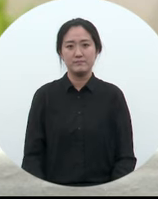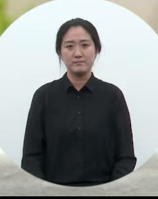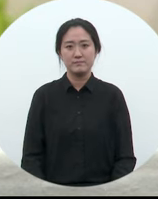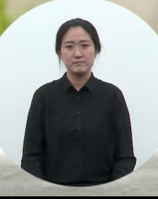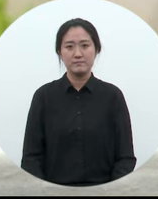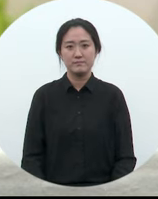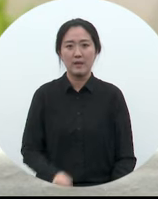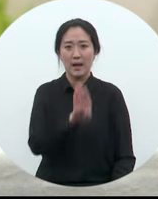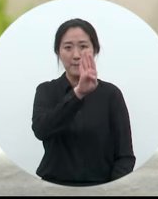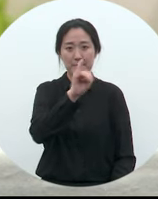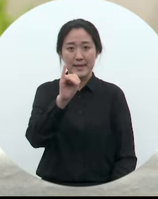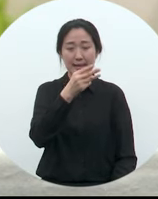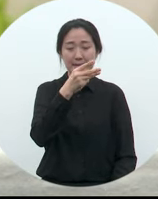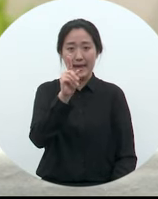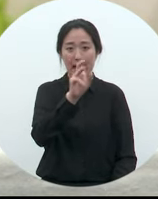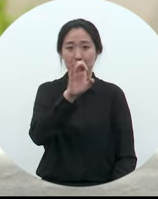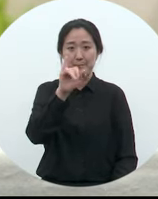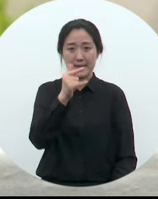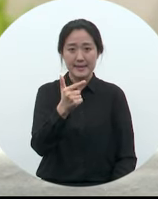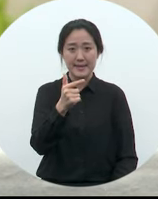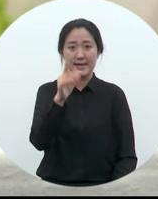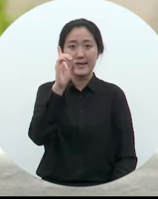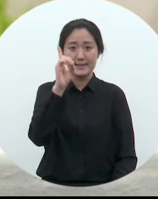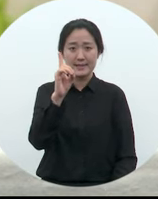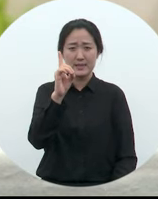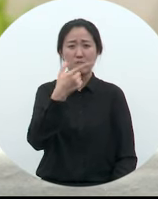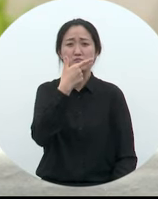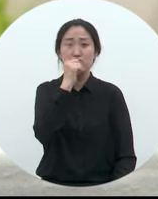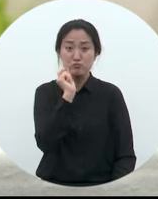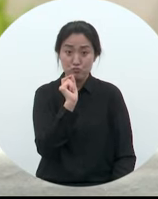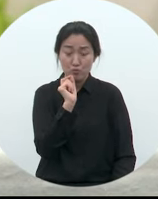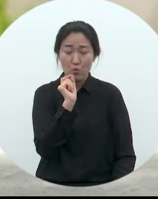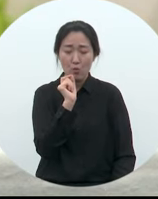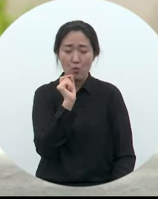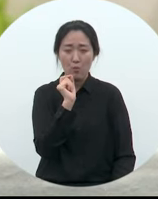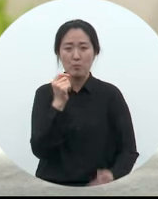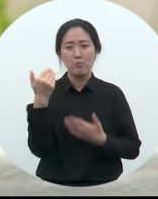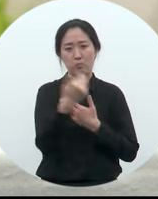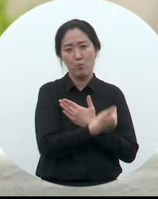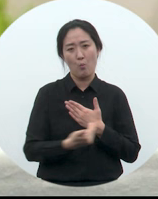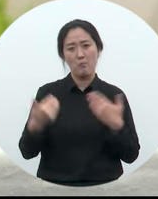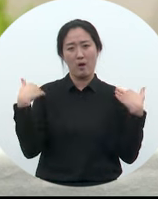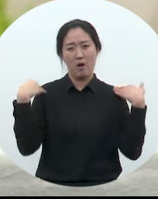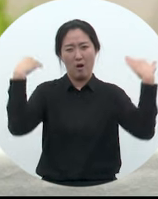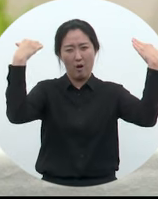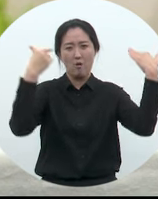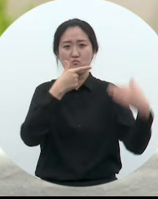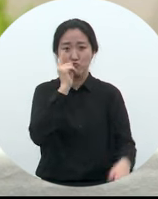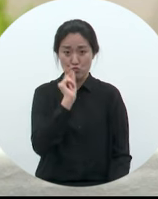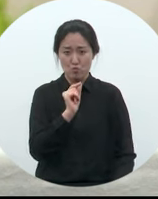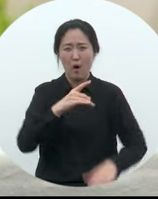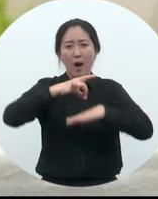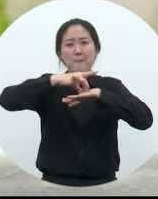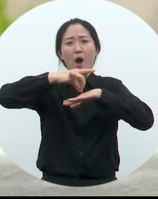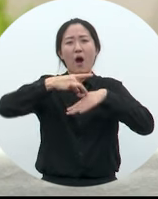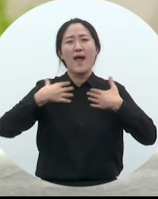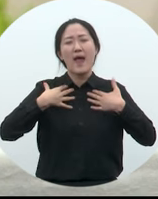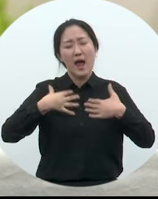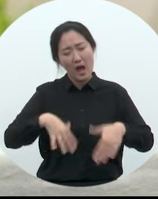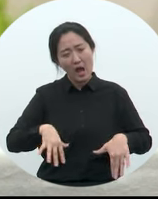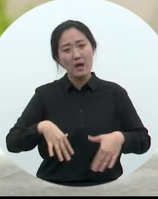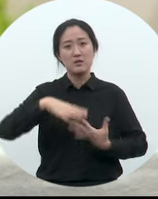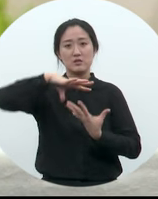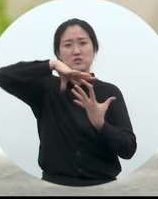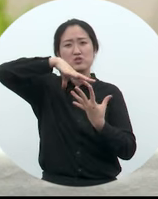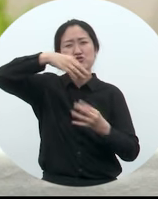중요합니다. 비타민 D가 결핍이 되게 되면은 당연히 성장에 장애가 생기고요. 그다음에 골다공증이나